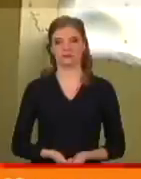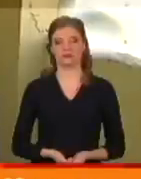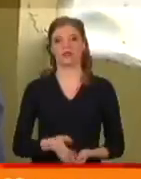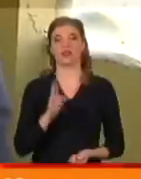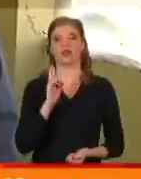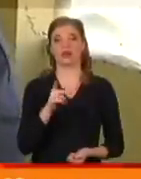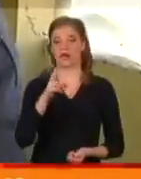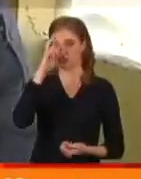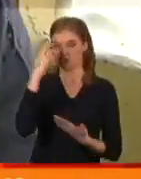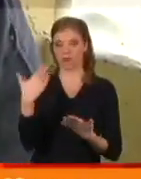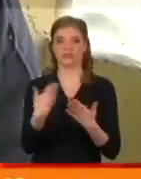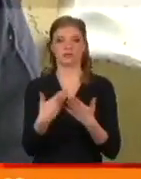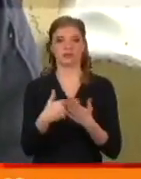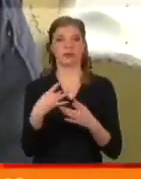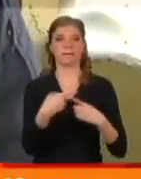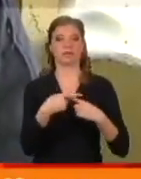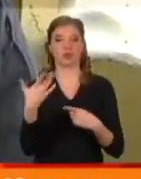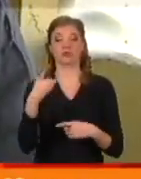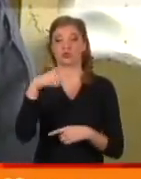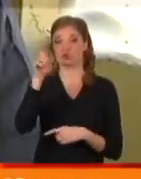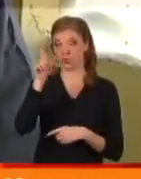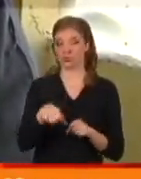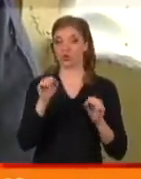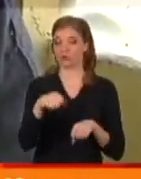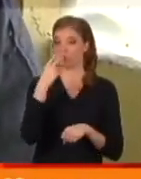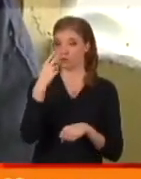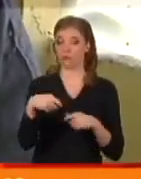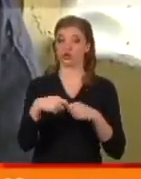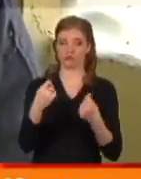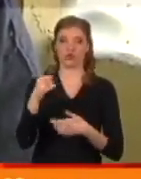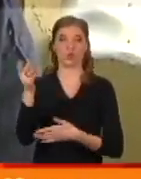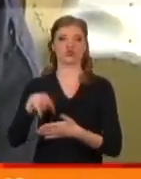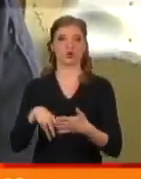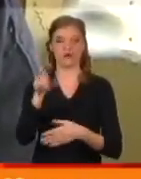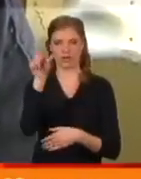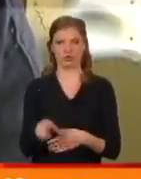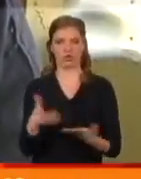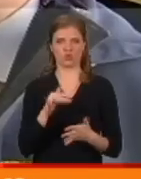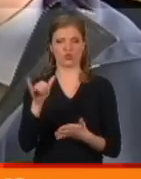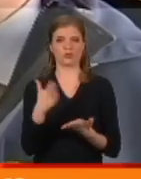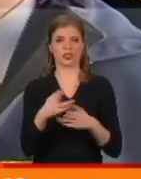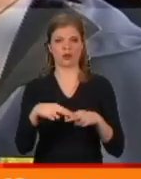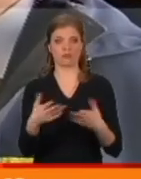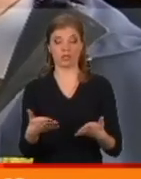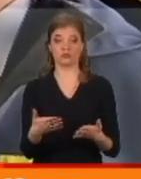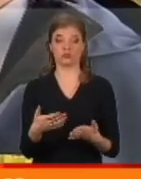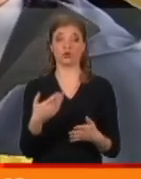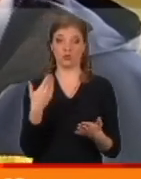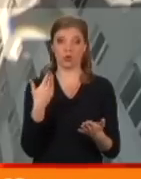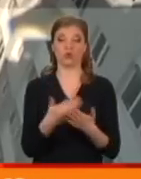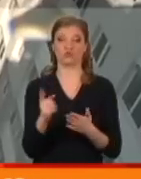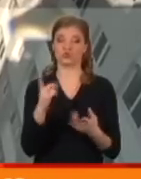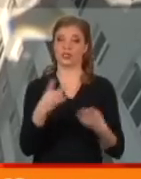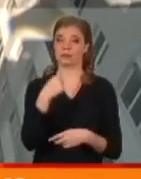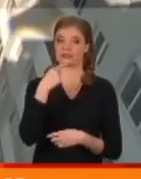як в інших державах, наприклад, Білорусь. Просто людину можемо побачити порушення і оштрафувати просто людину, якщо в неї є паспорт. От ще це слід